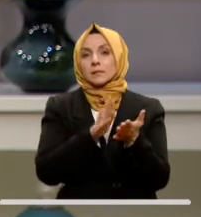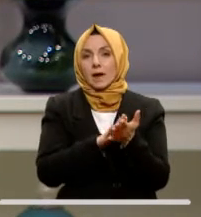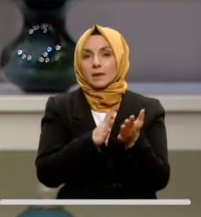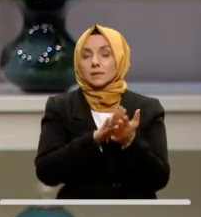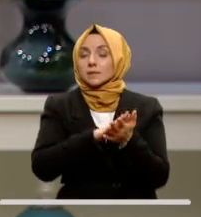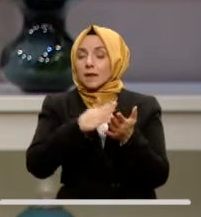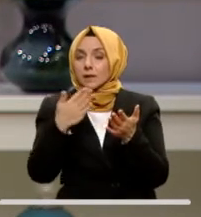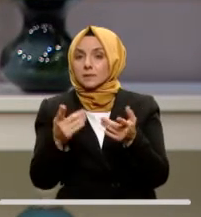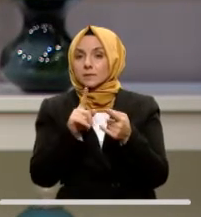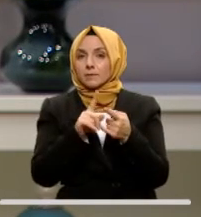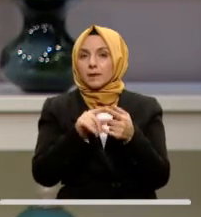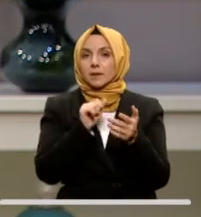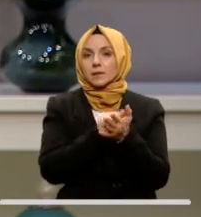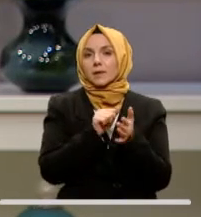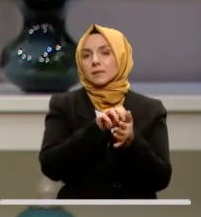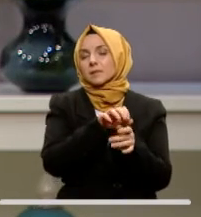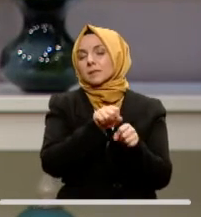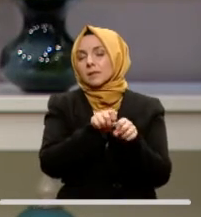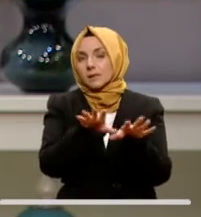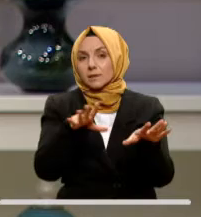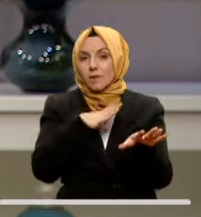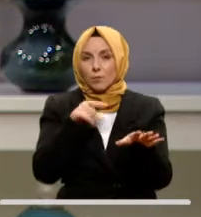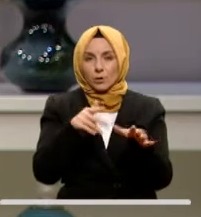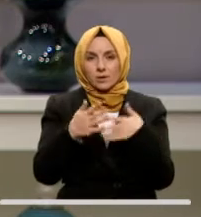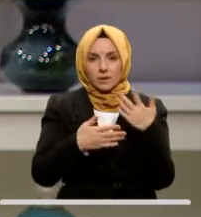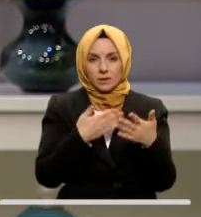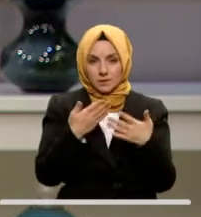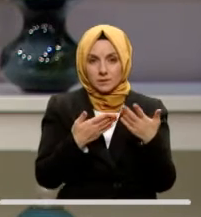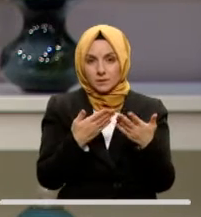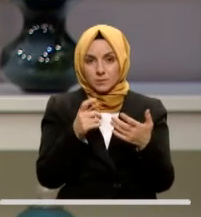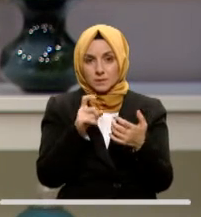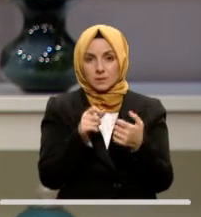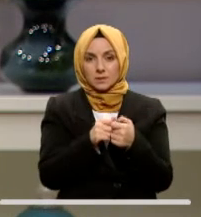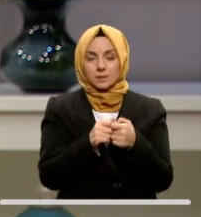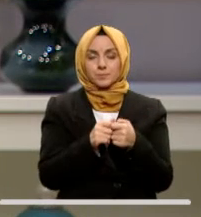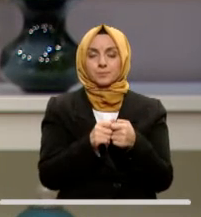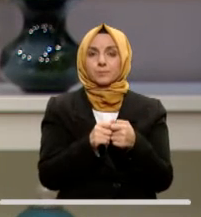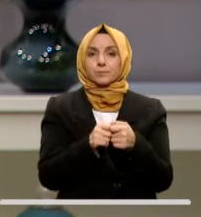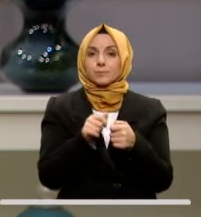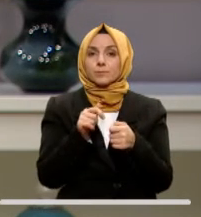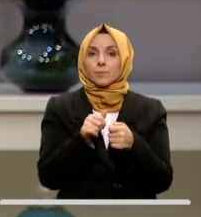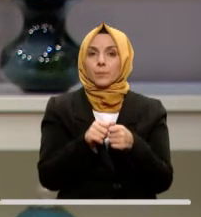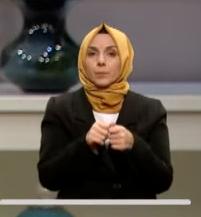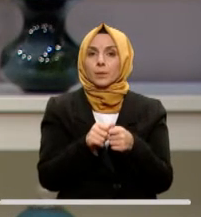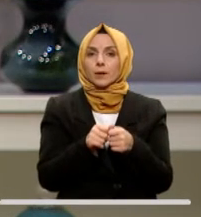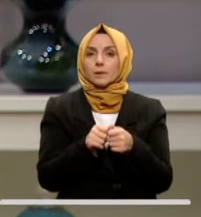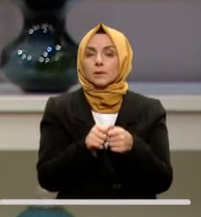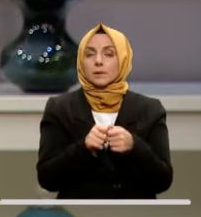Yayınları var biliyoruz bunlardan da biraz bahsediyor olsak nasıl bir yeri tutuyor bu manada başkanlık